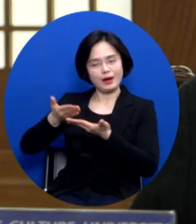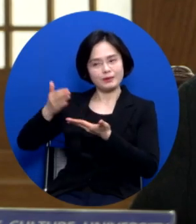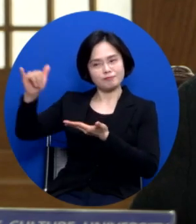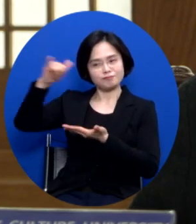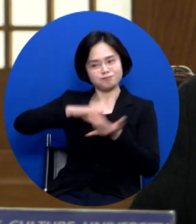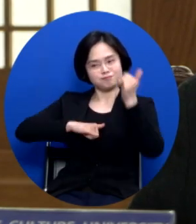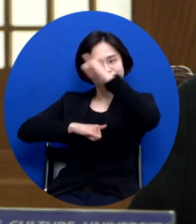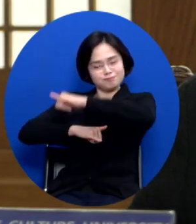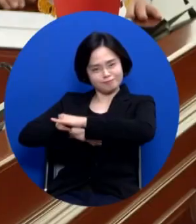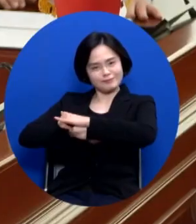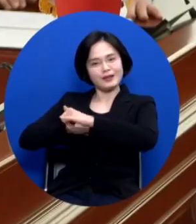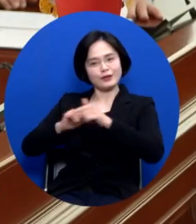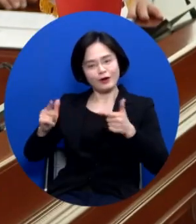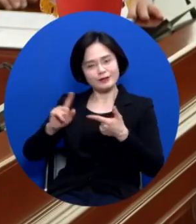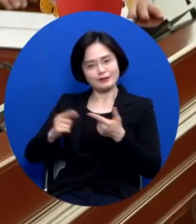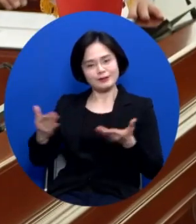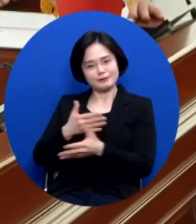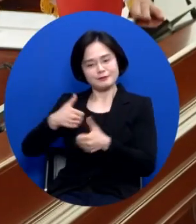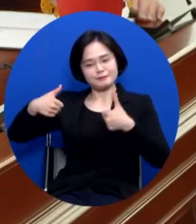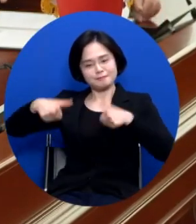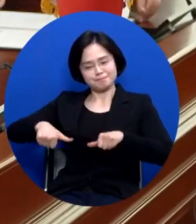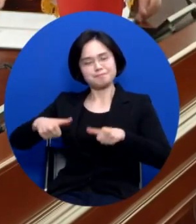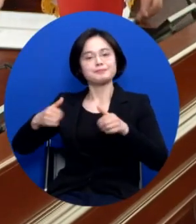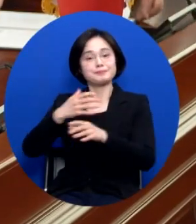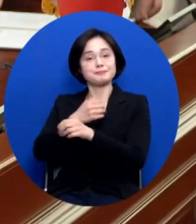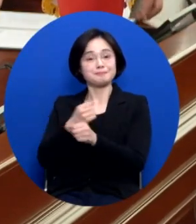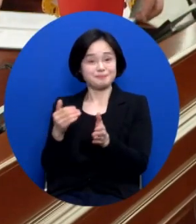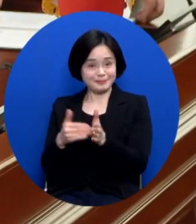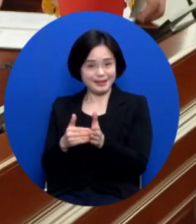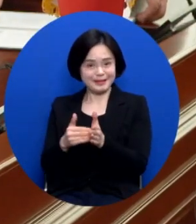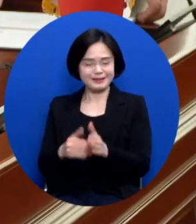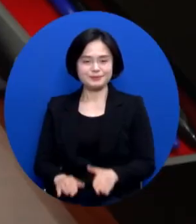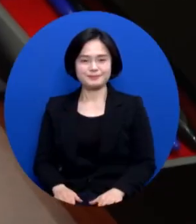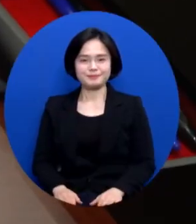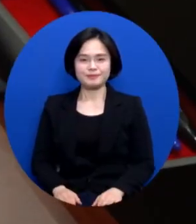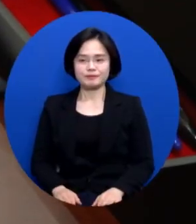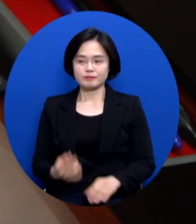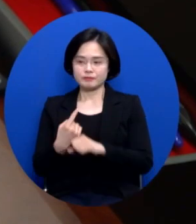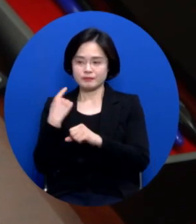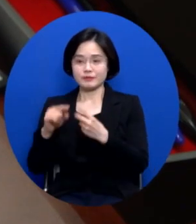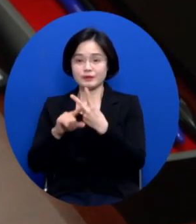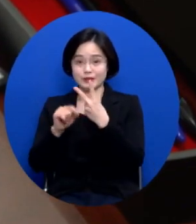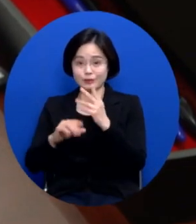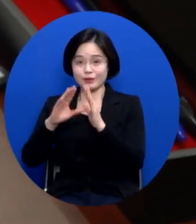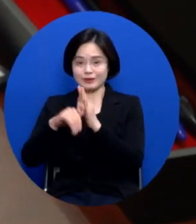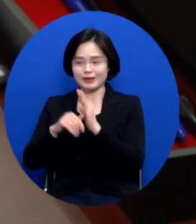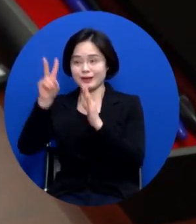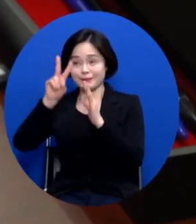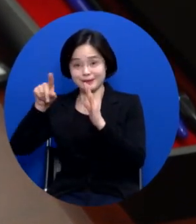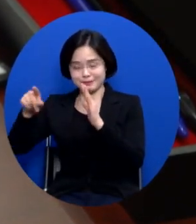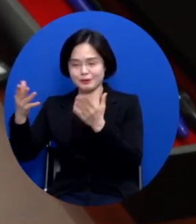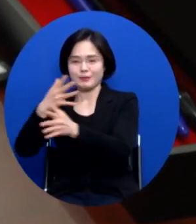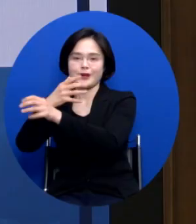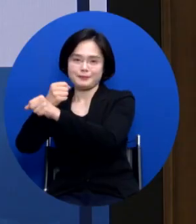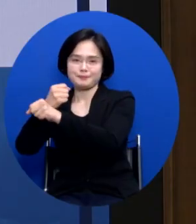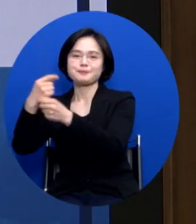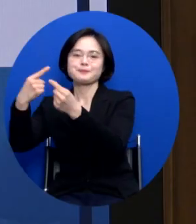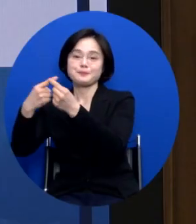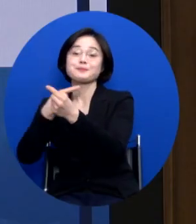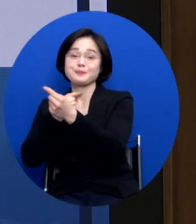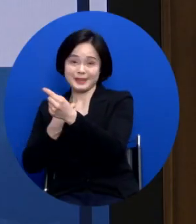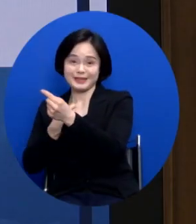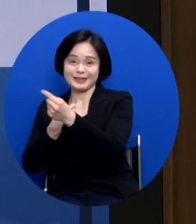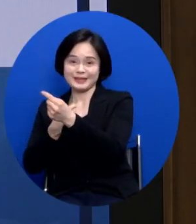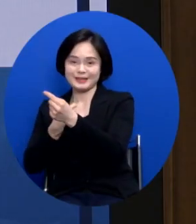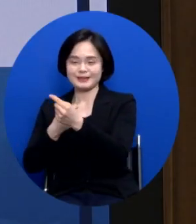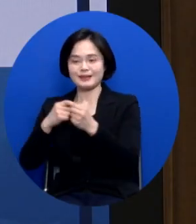확대하기로 협약을 맺었습니다. 대학들은 지난해 2월 베트남 현지에서 협약을 체결한 바 있으며 학부, 대학원 학생